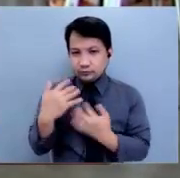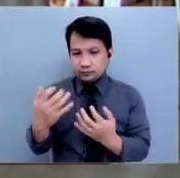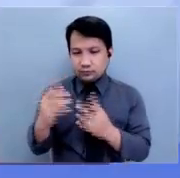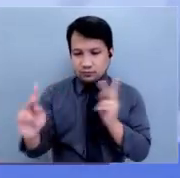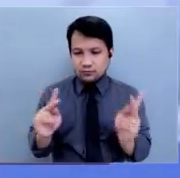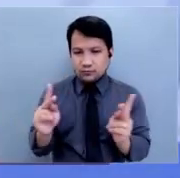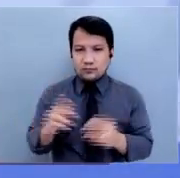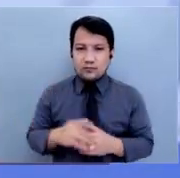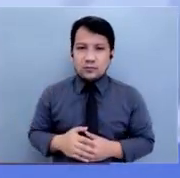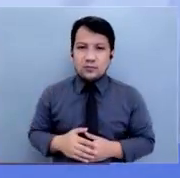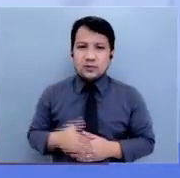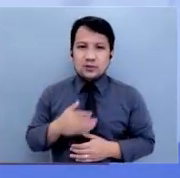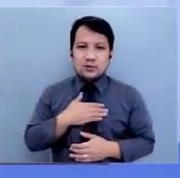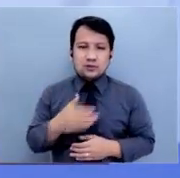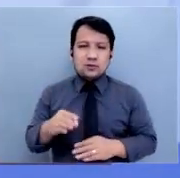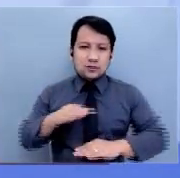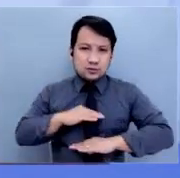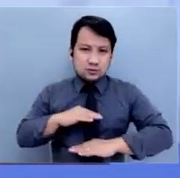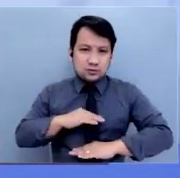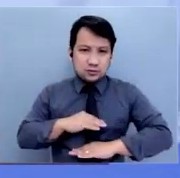Komportable na kami sa ganito yung